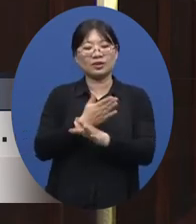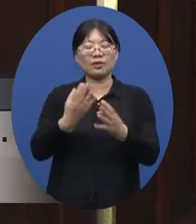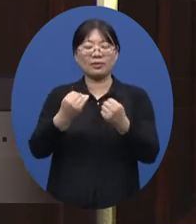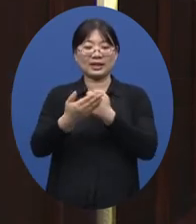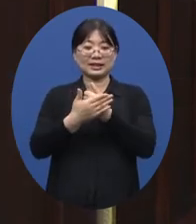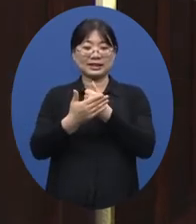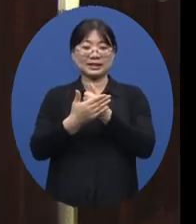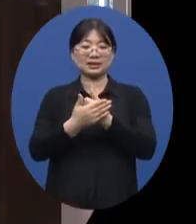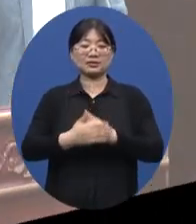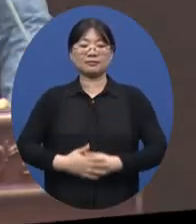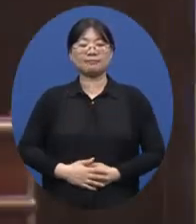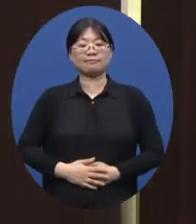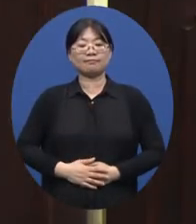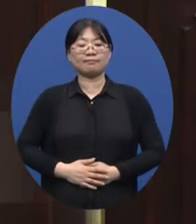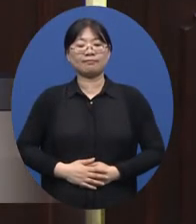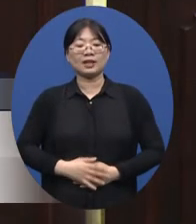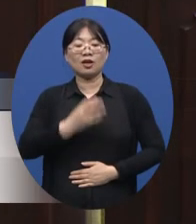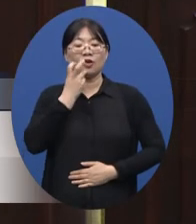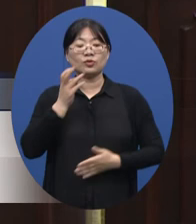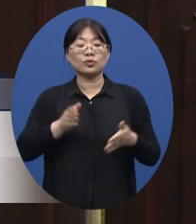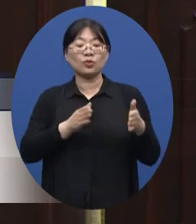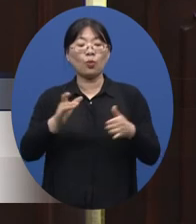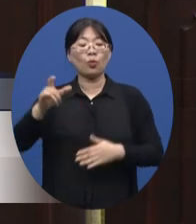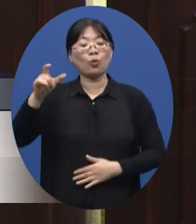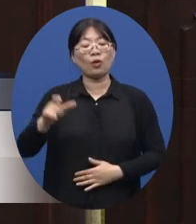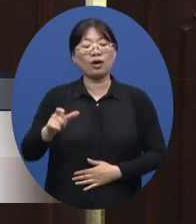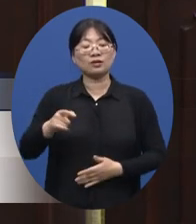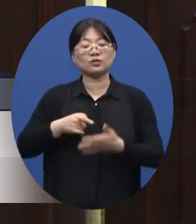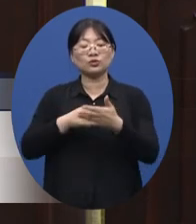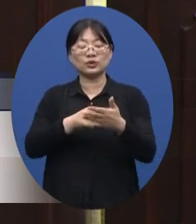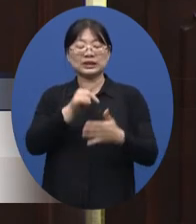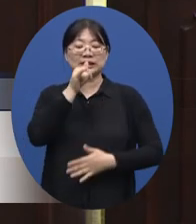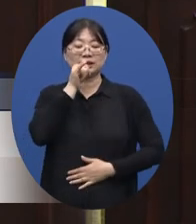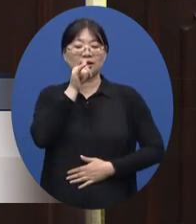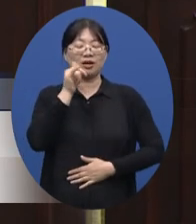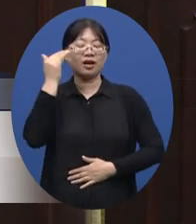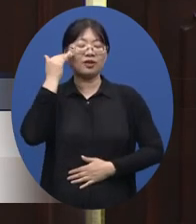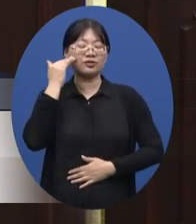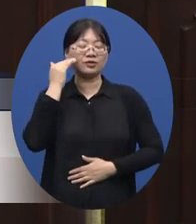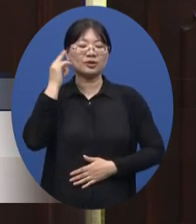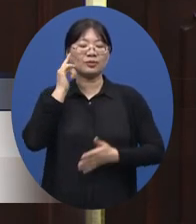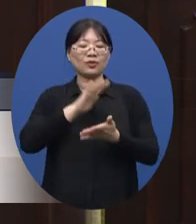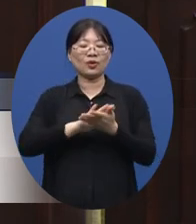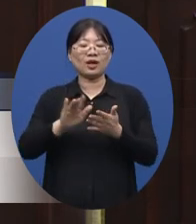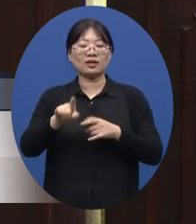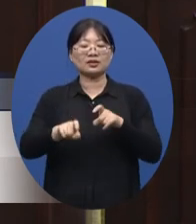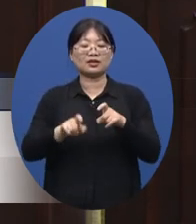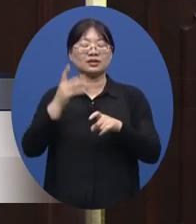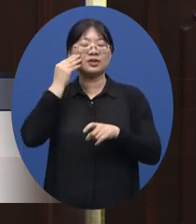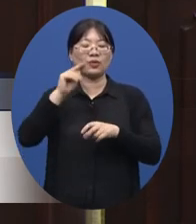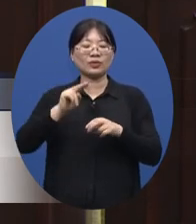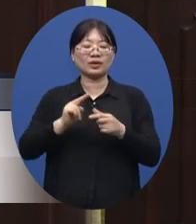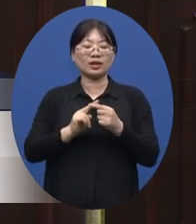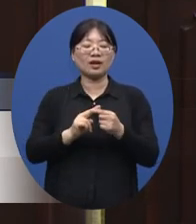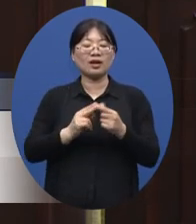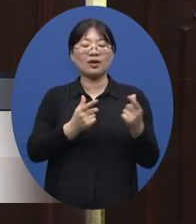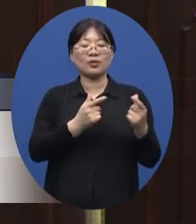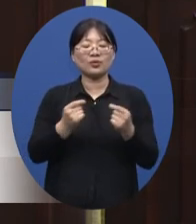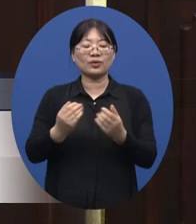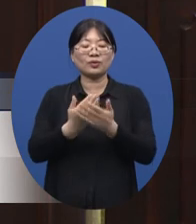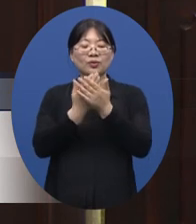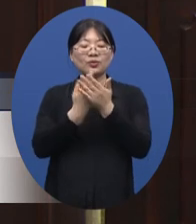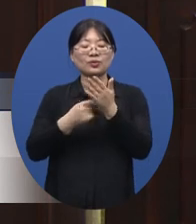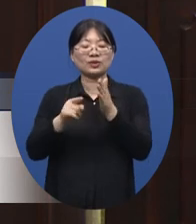많음 지지를 경기도가 강력하게 추진하고 있는 한반도 평화 정착과 공동번영을 위한 지속